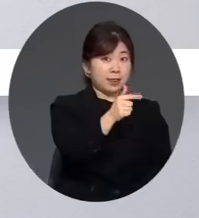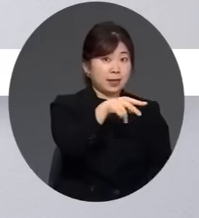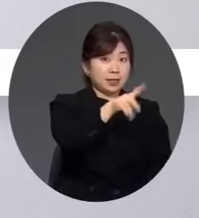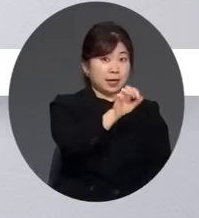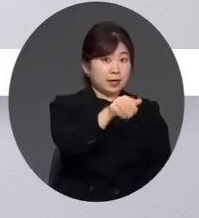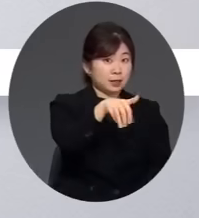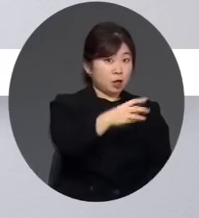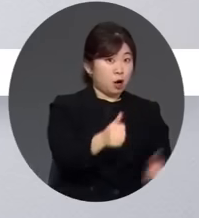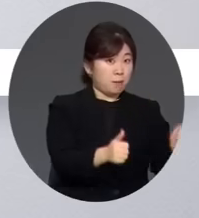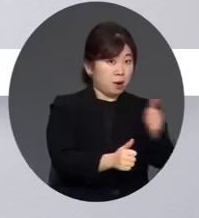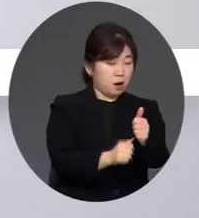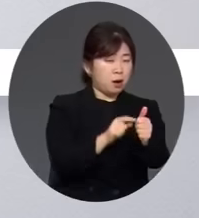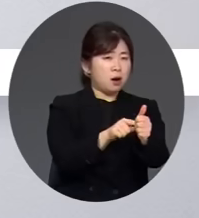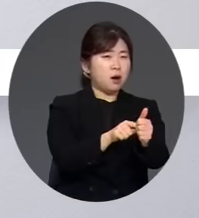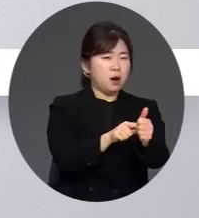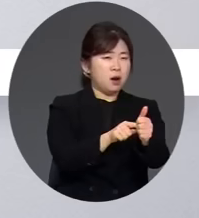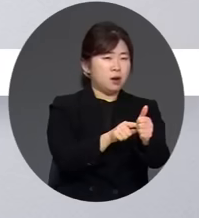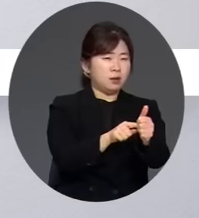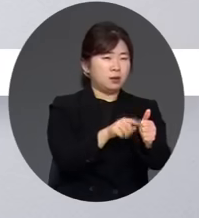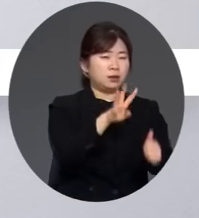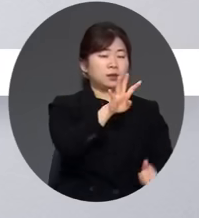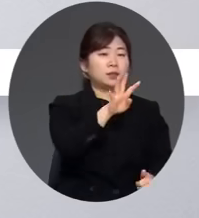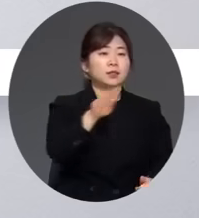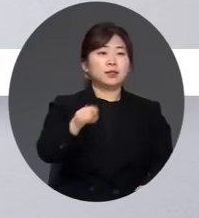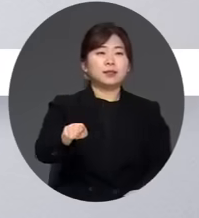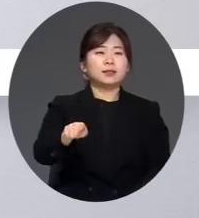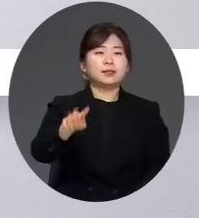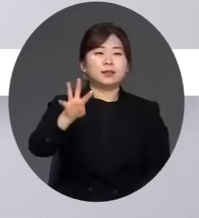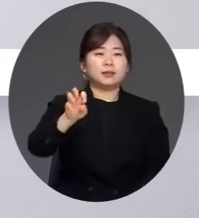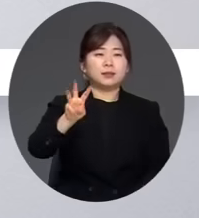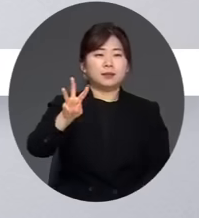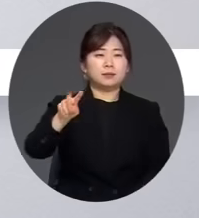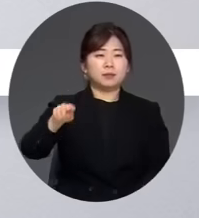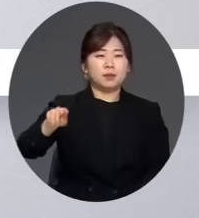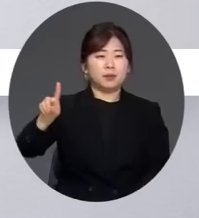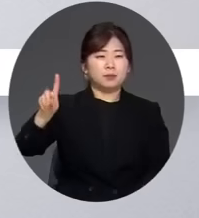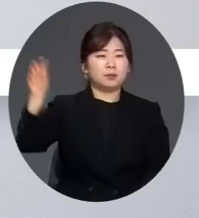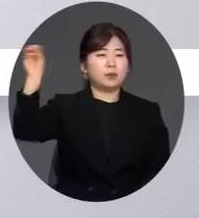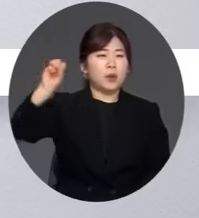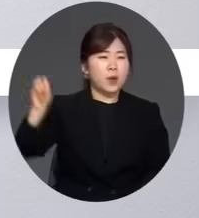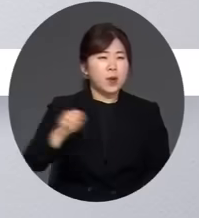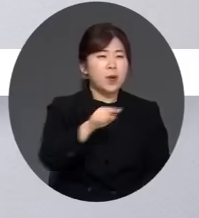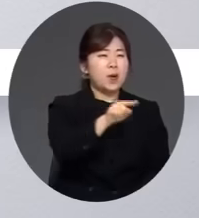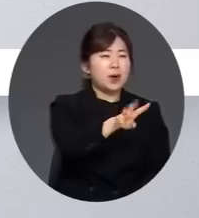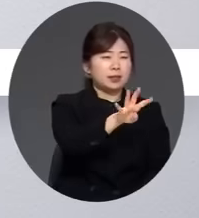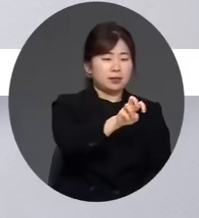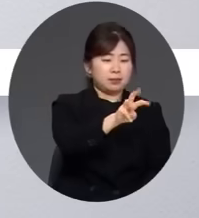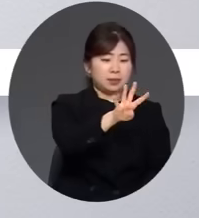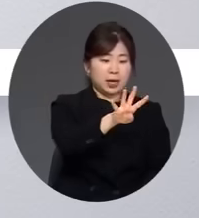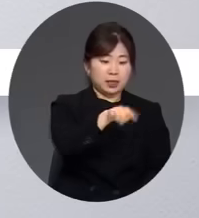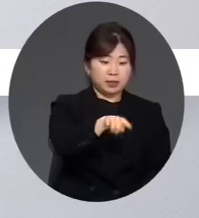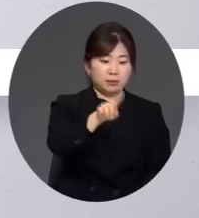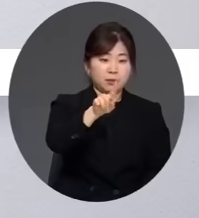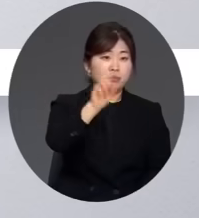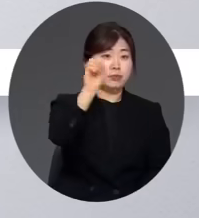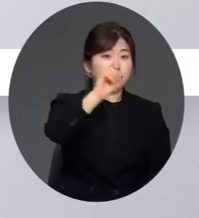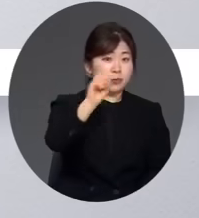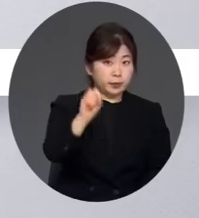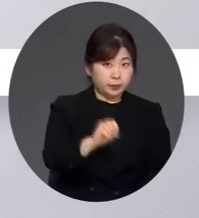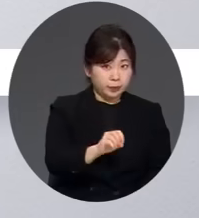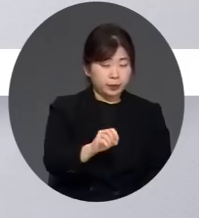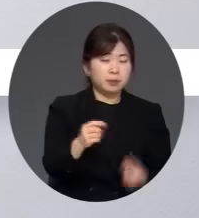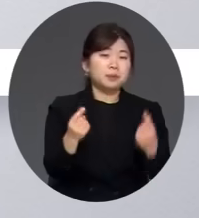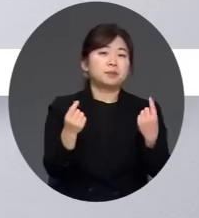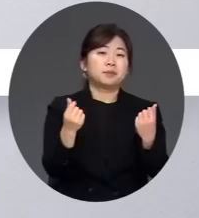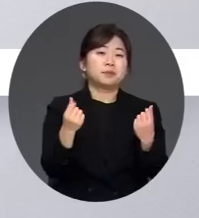양산경찰 서장과의 가상 대결은 이재영 33.1% 한상철 34.1%